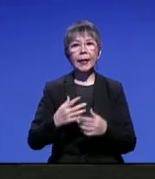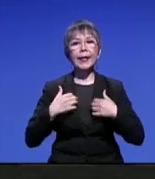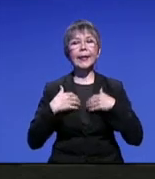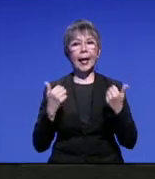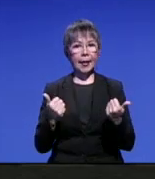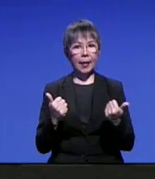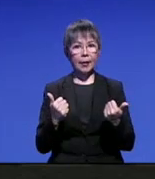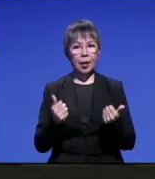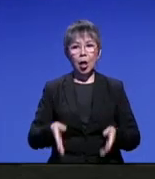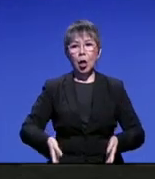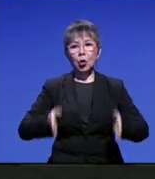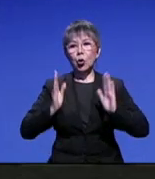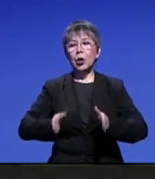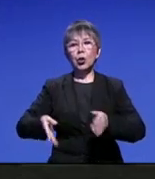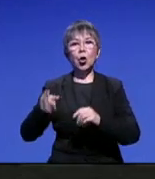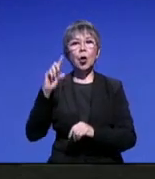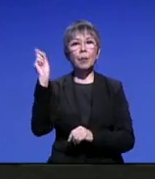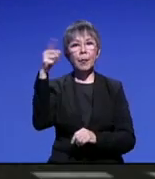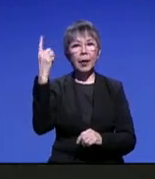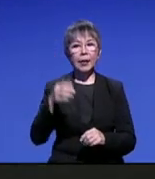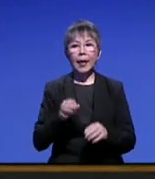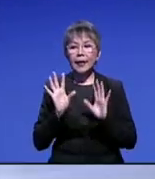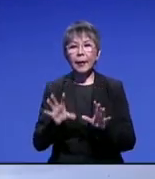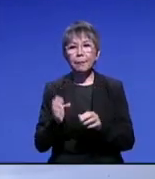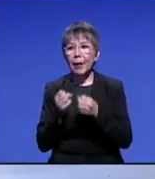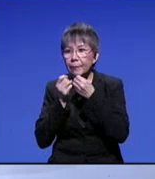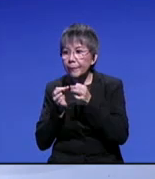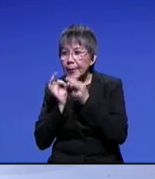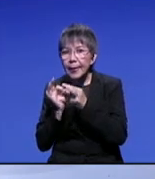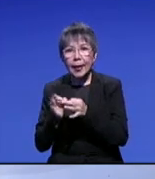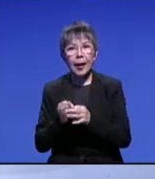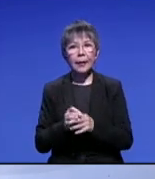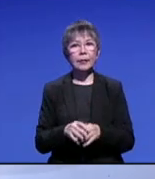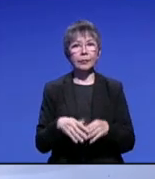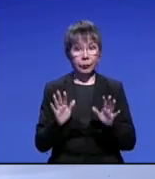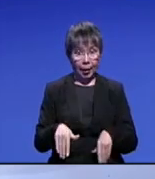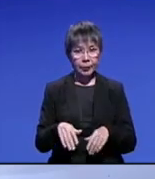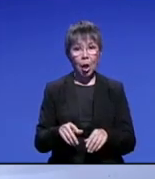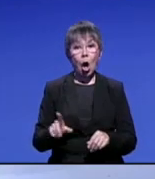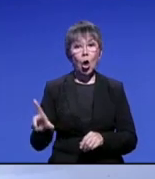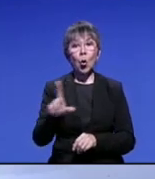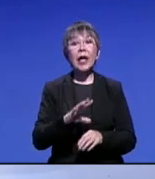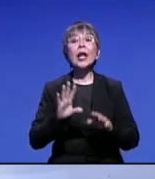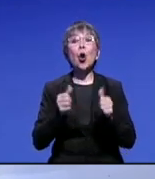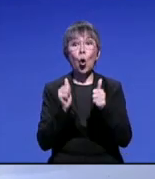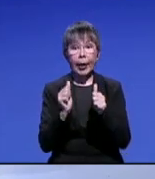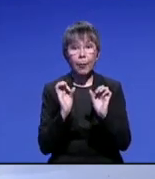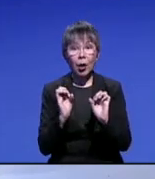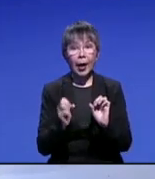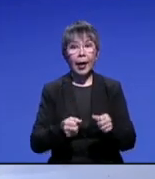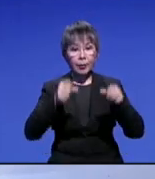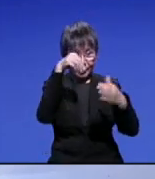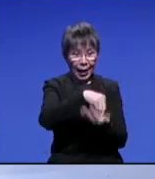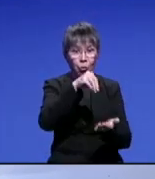kesehatan, gedung pemerintah dan lembaga pendidikan tanpa kecuali. Sementara lokasi yang diperbolehkan digunakan